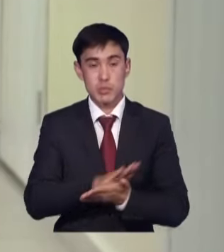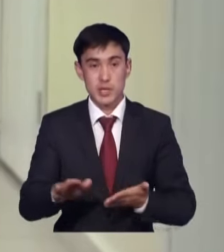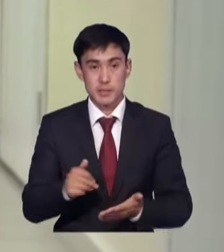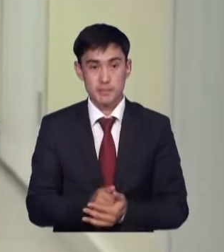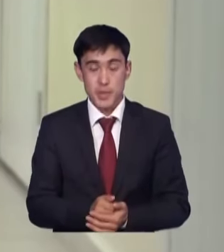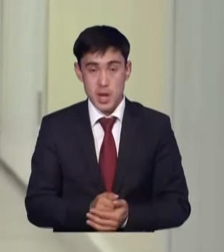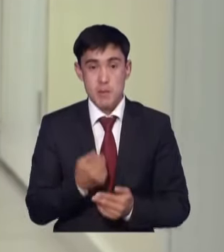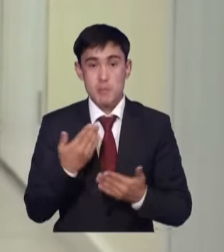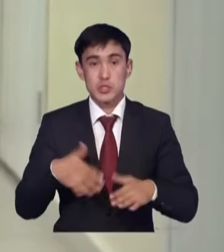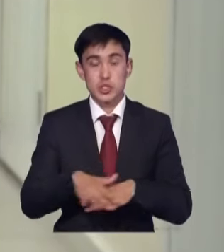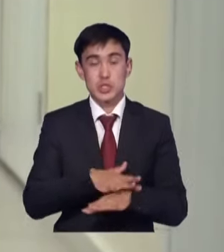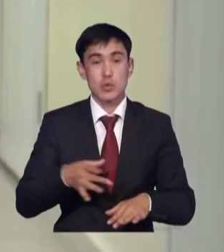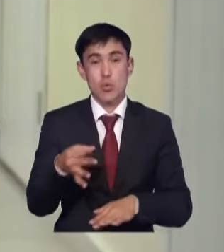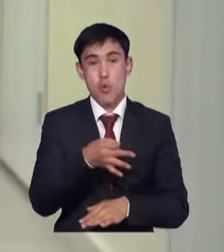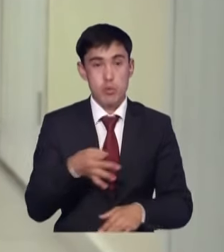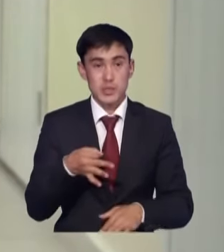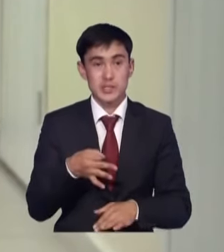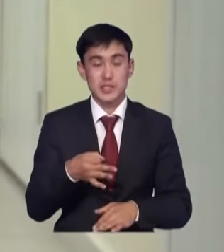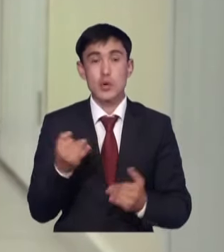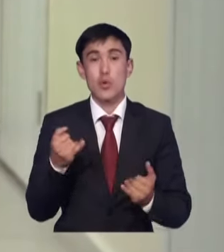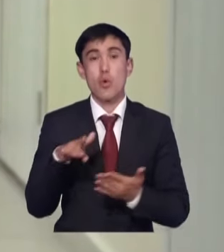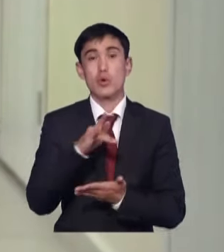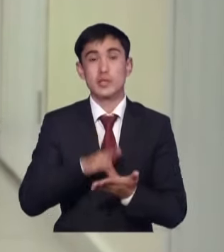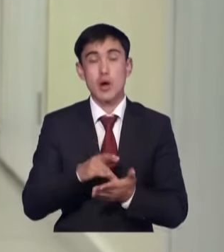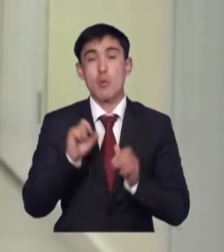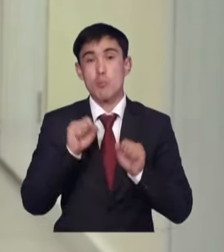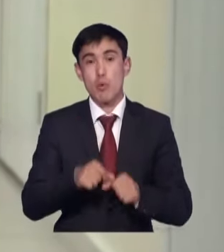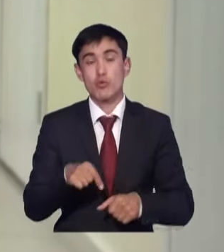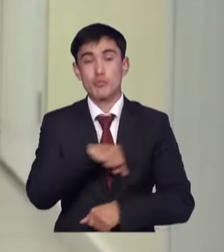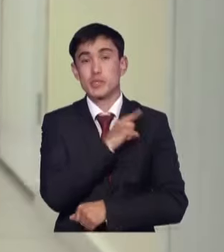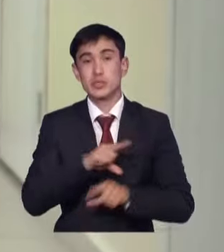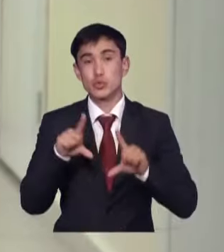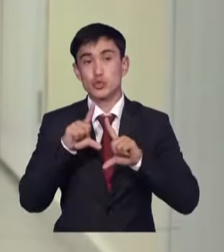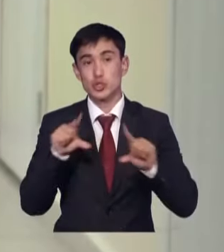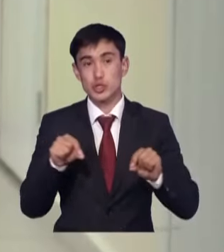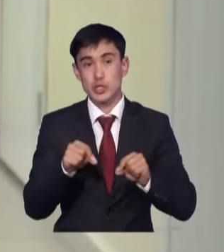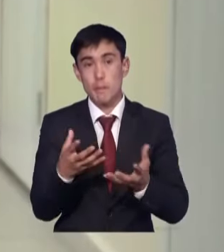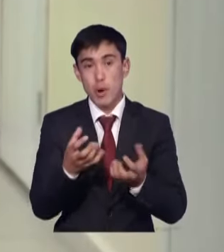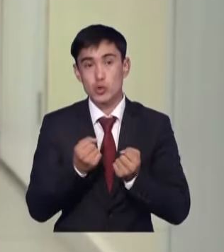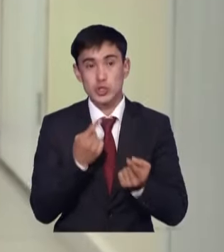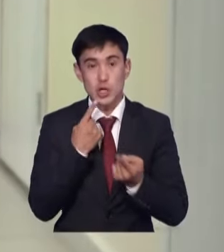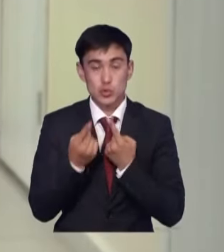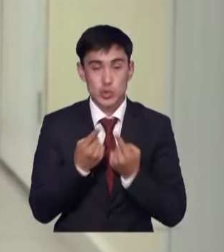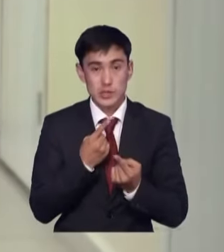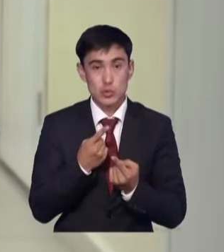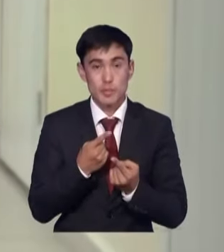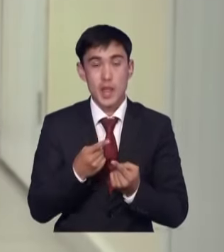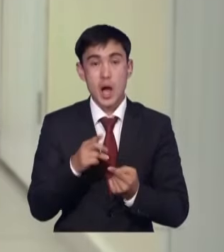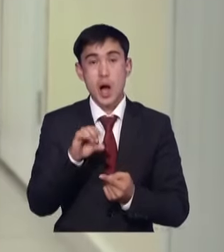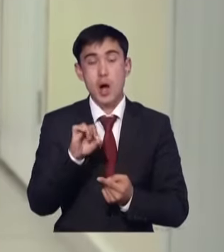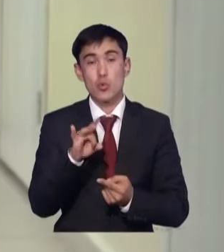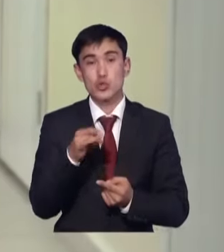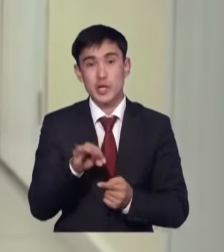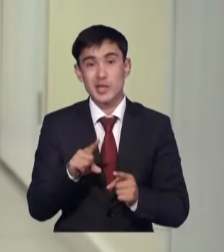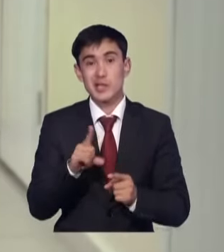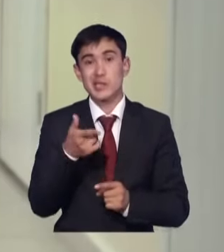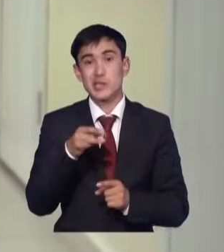основе. Жители нашей области и города могут в медицинских учреждениях получить консультацию